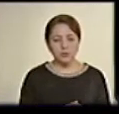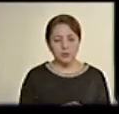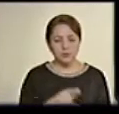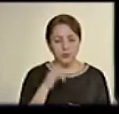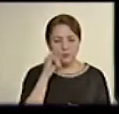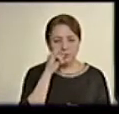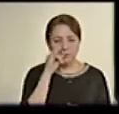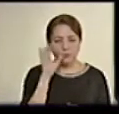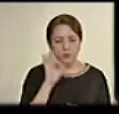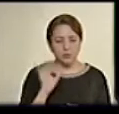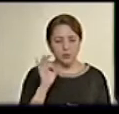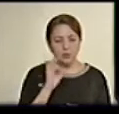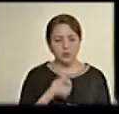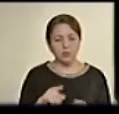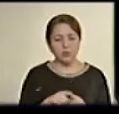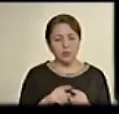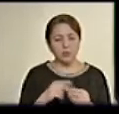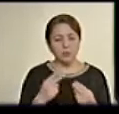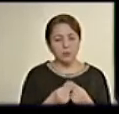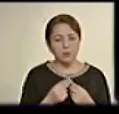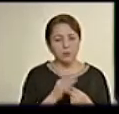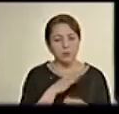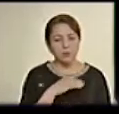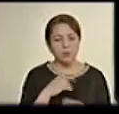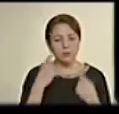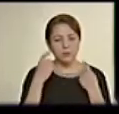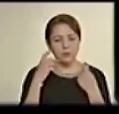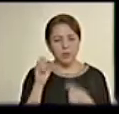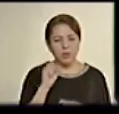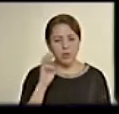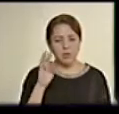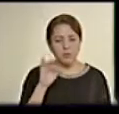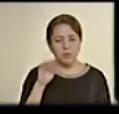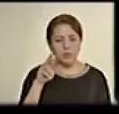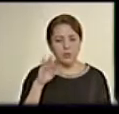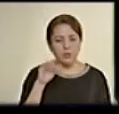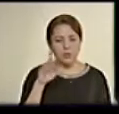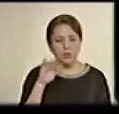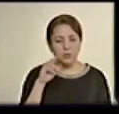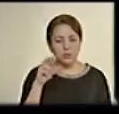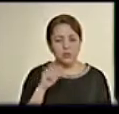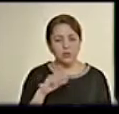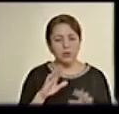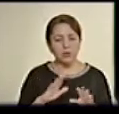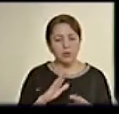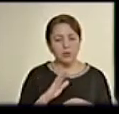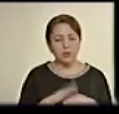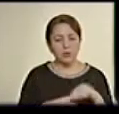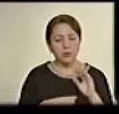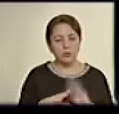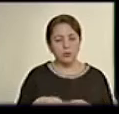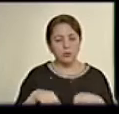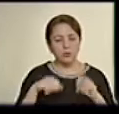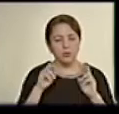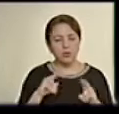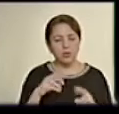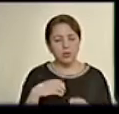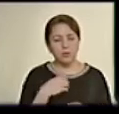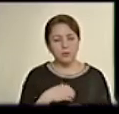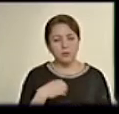Samarqand haqida ham biz ma'lumotga ega bo'ldik. Buxoro amirligida hunarmandchilikda asosan o'sha